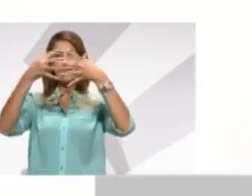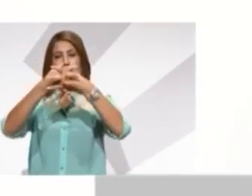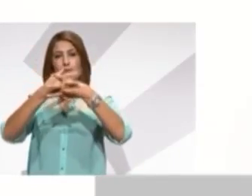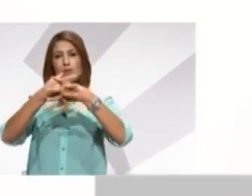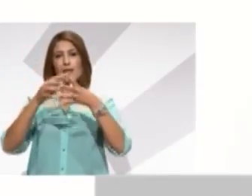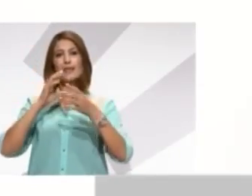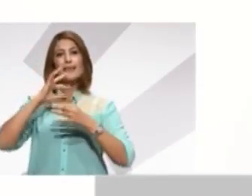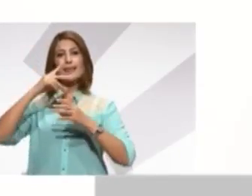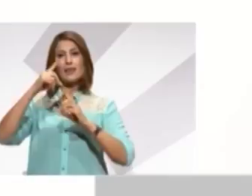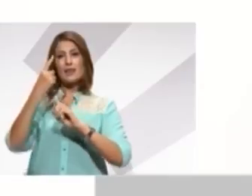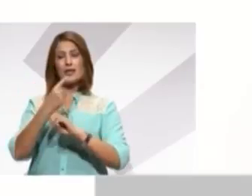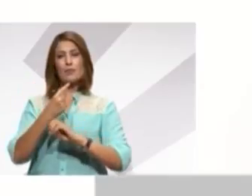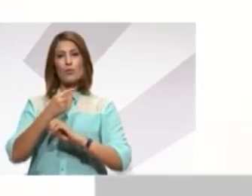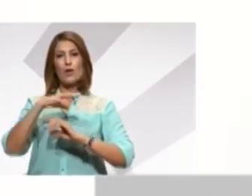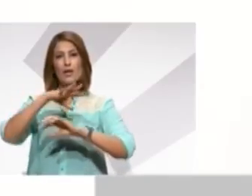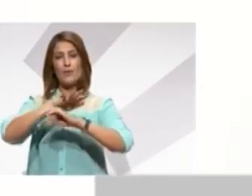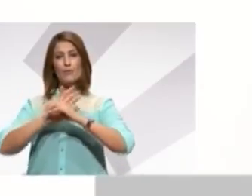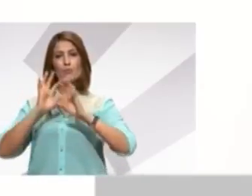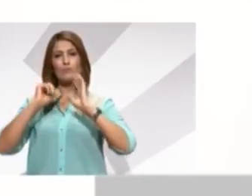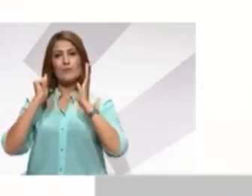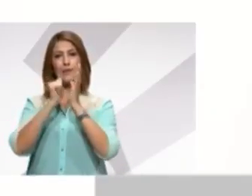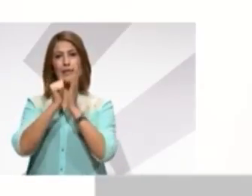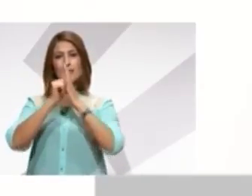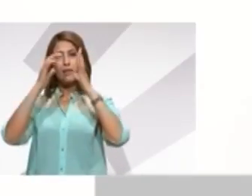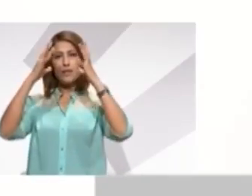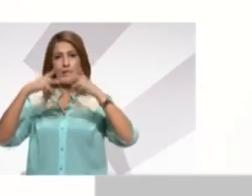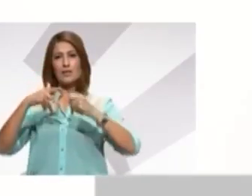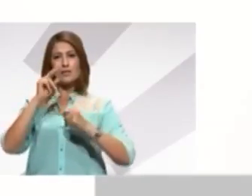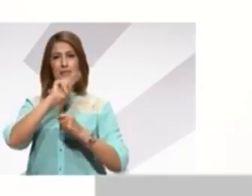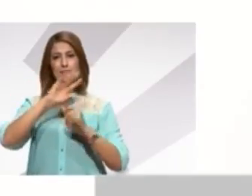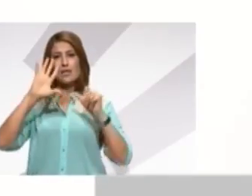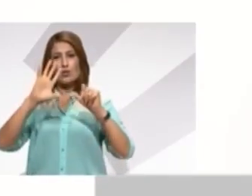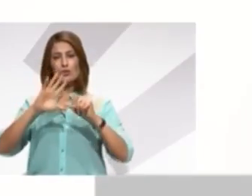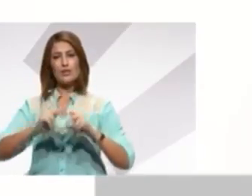شعار الحزب نعيش القضيه في بلاده